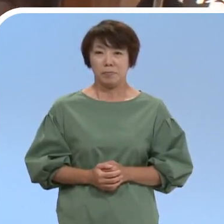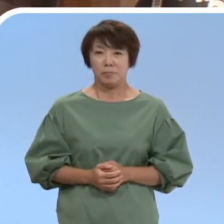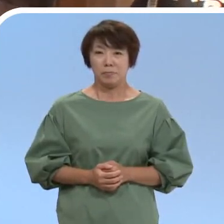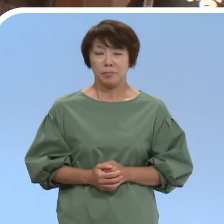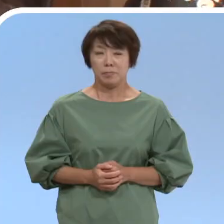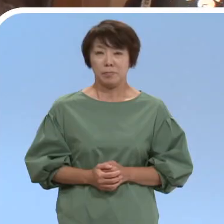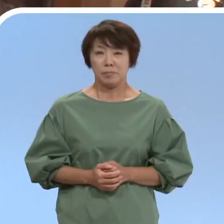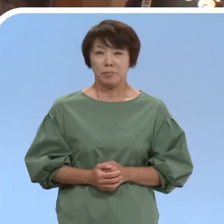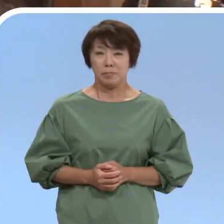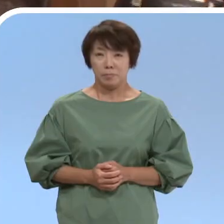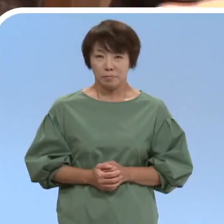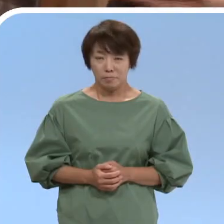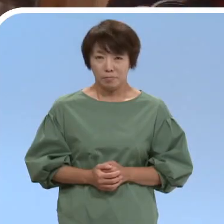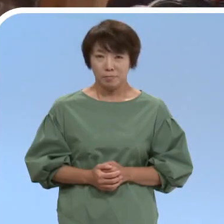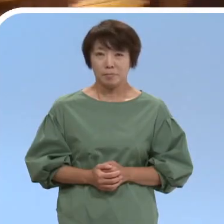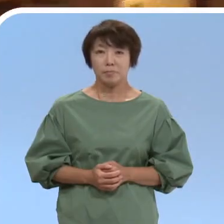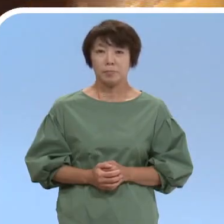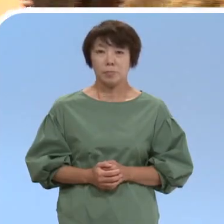あ、